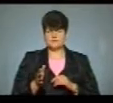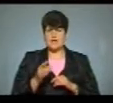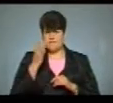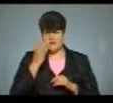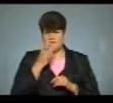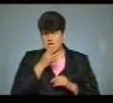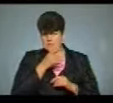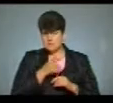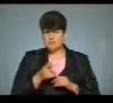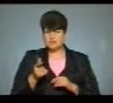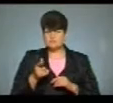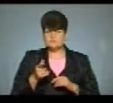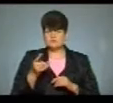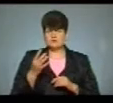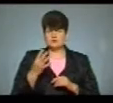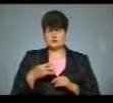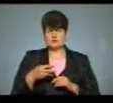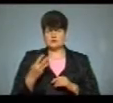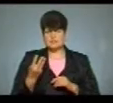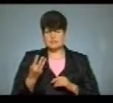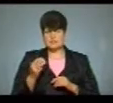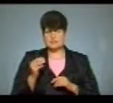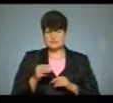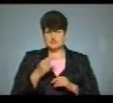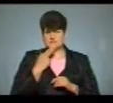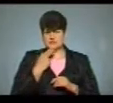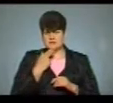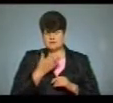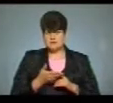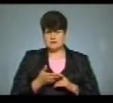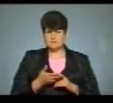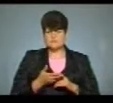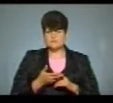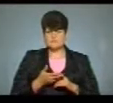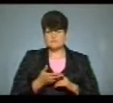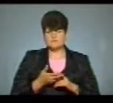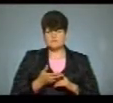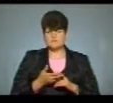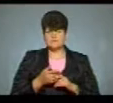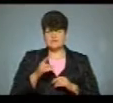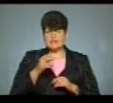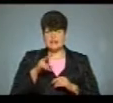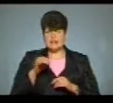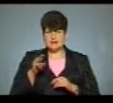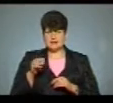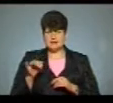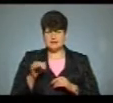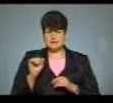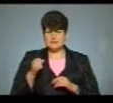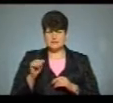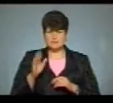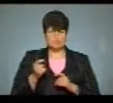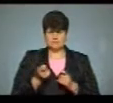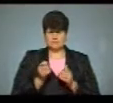літній період 43 тисячі за червень, за липень, серпень буде зовсім